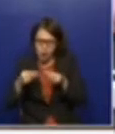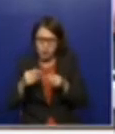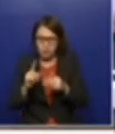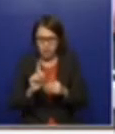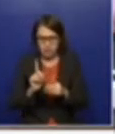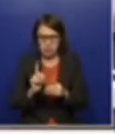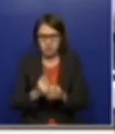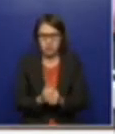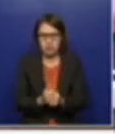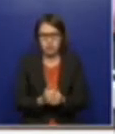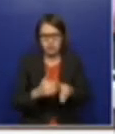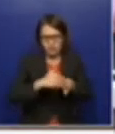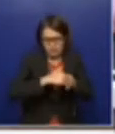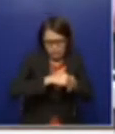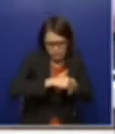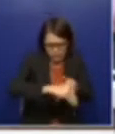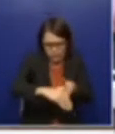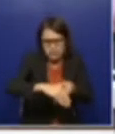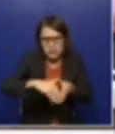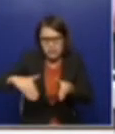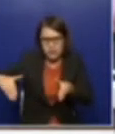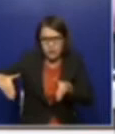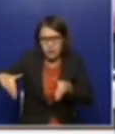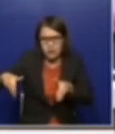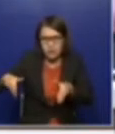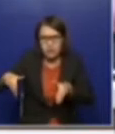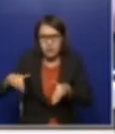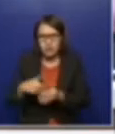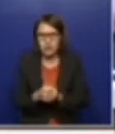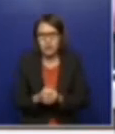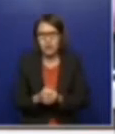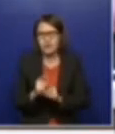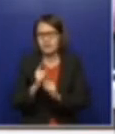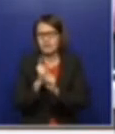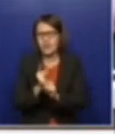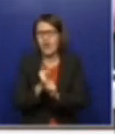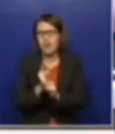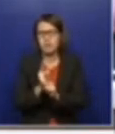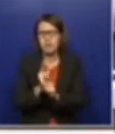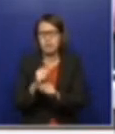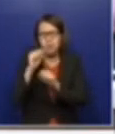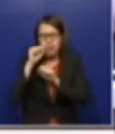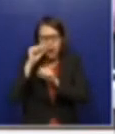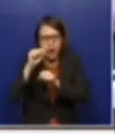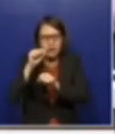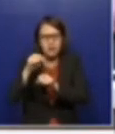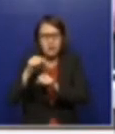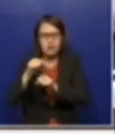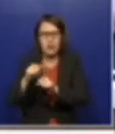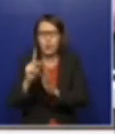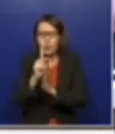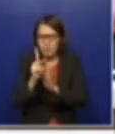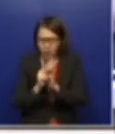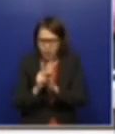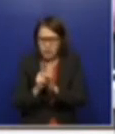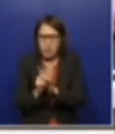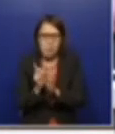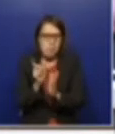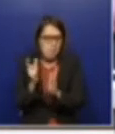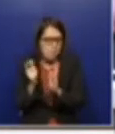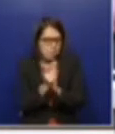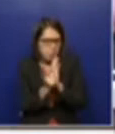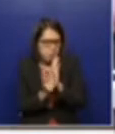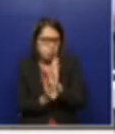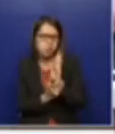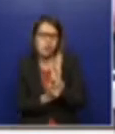โดยกันเขตที่ประกาศพระราชกิจฎีกาสปก.หลังจากที่ชาวบ้านเขาครอบคร